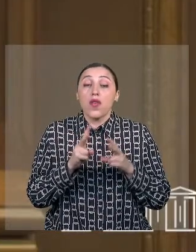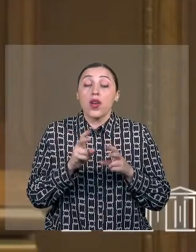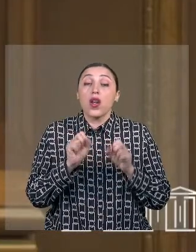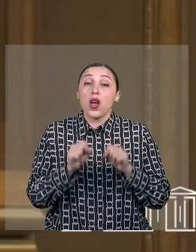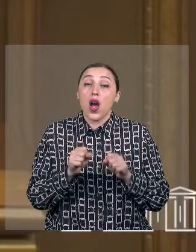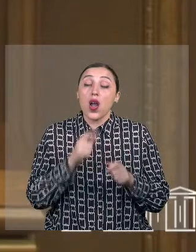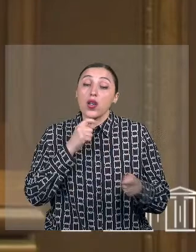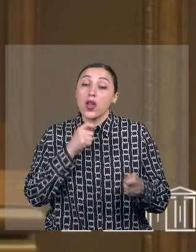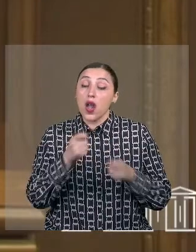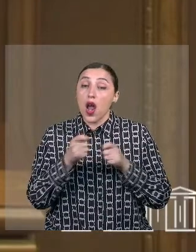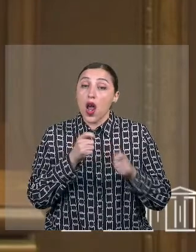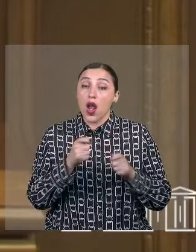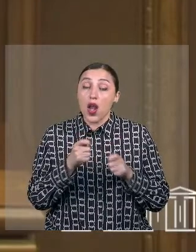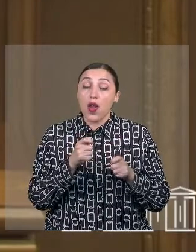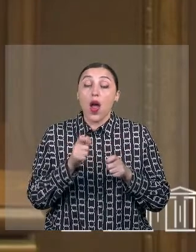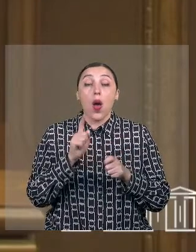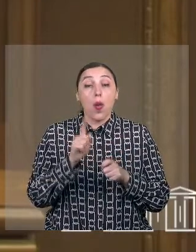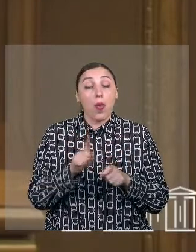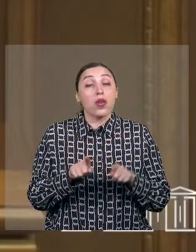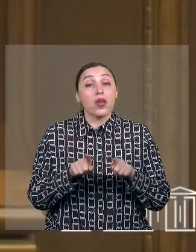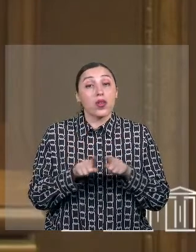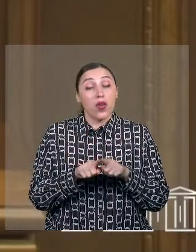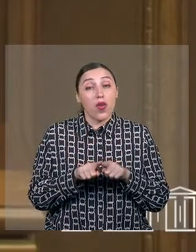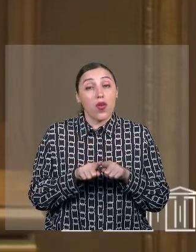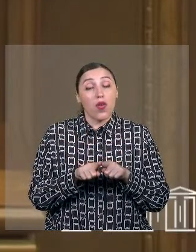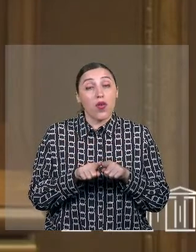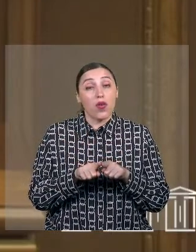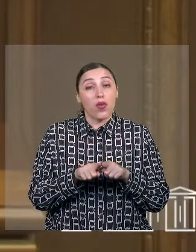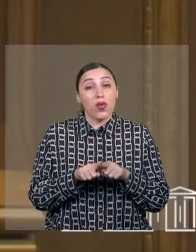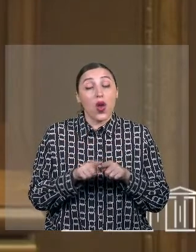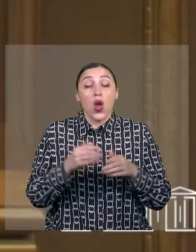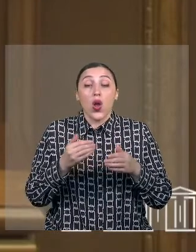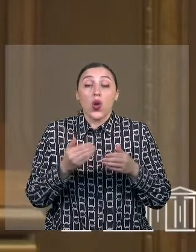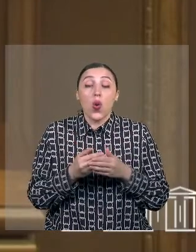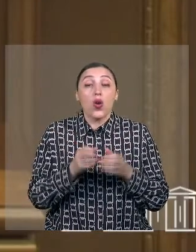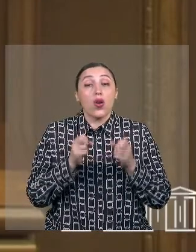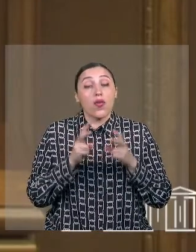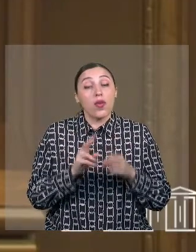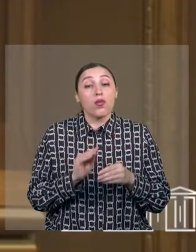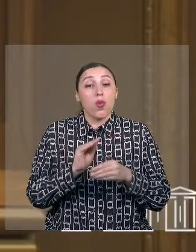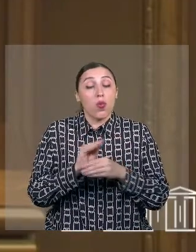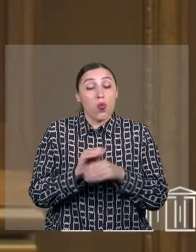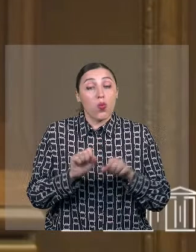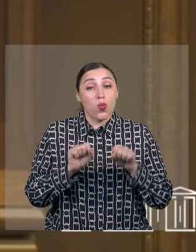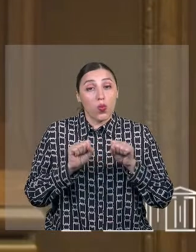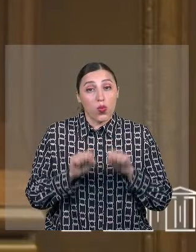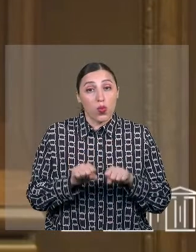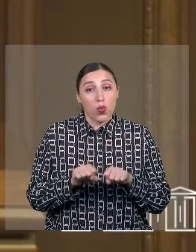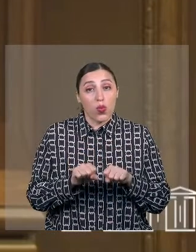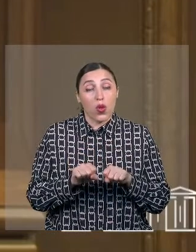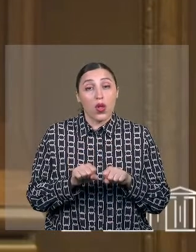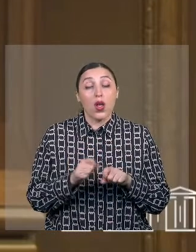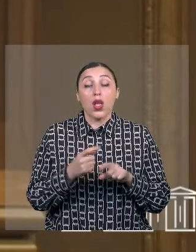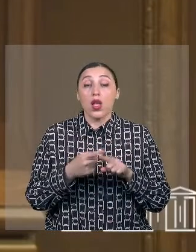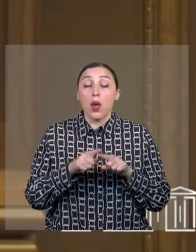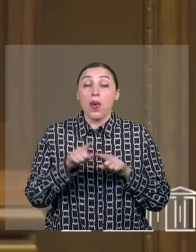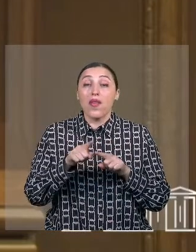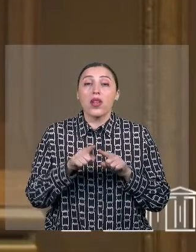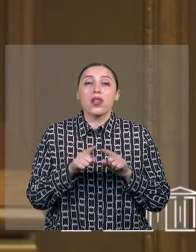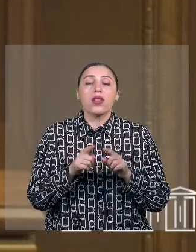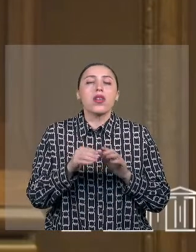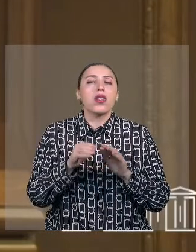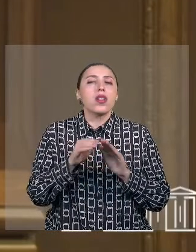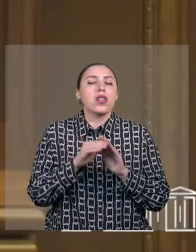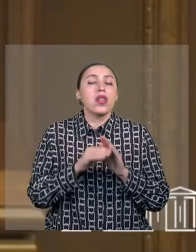կառավարել, իսկ բայց մյուս կողմից կարող են նաև իրենց հերթին նոր ռիսկեր առաջացնել։ Եվ ռազմավարական